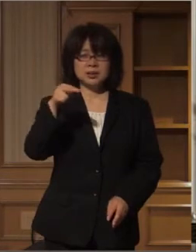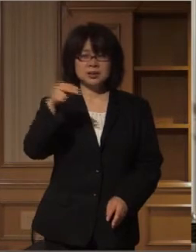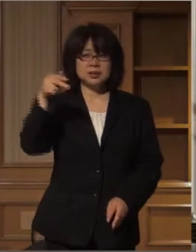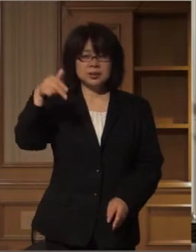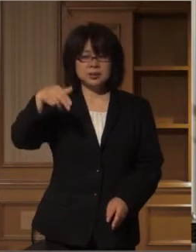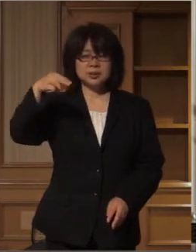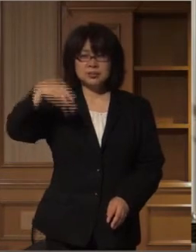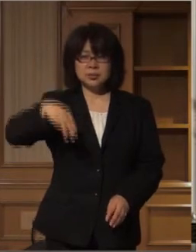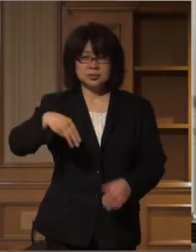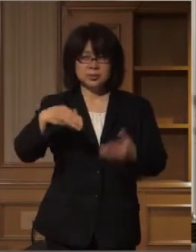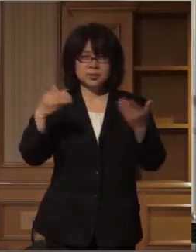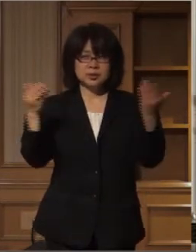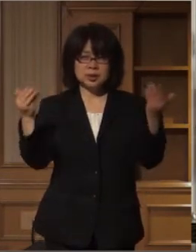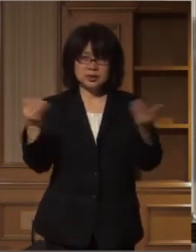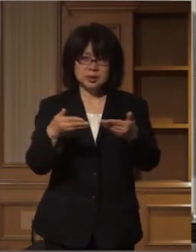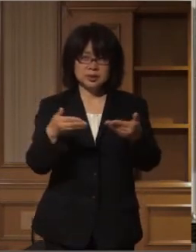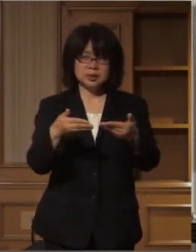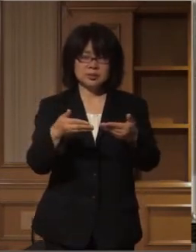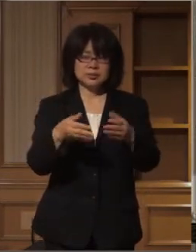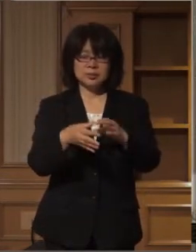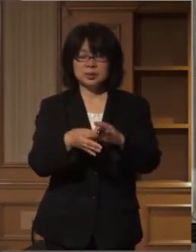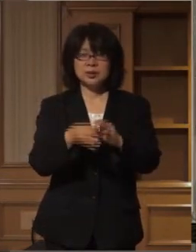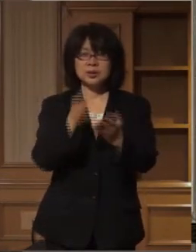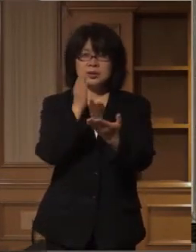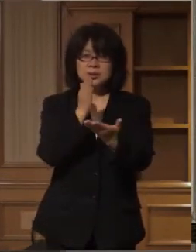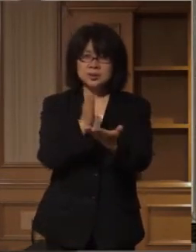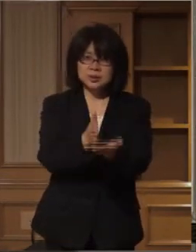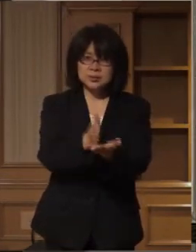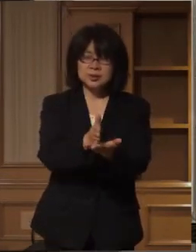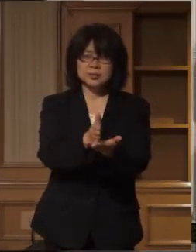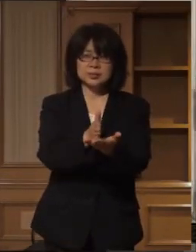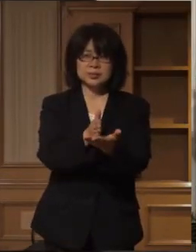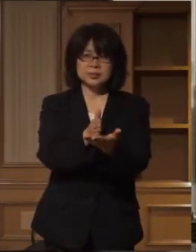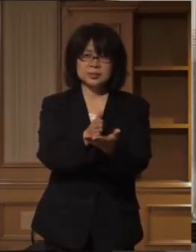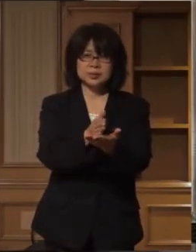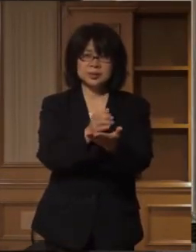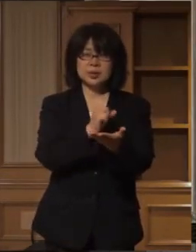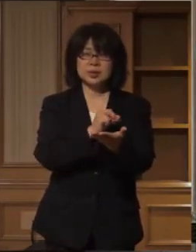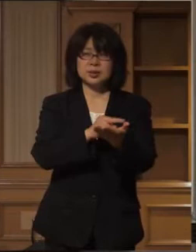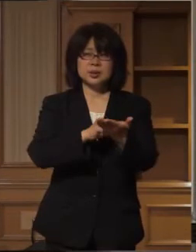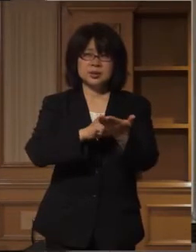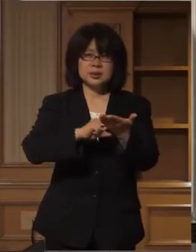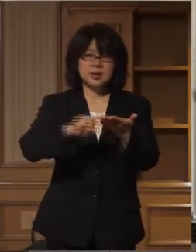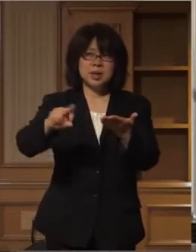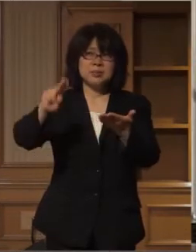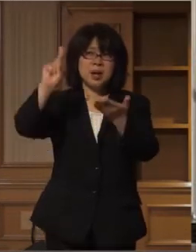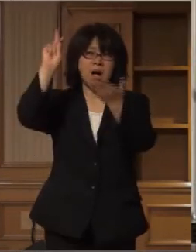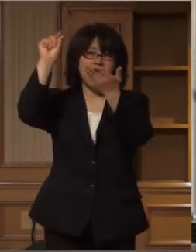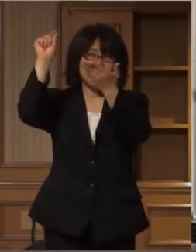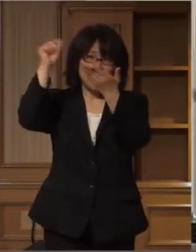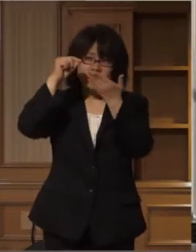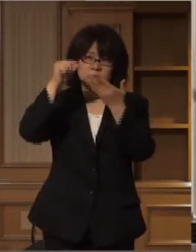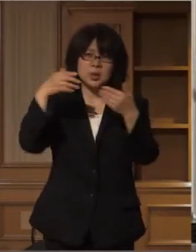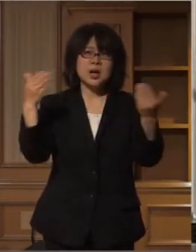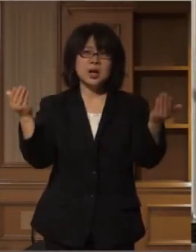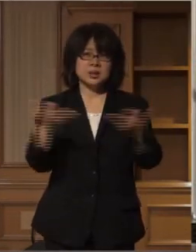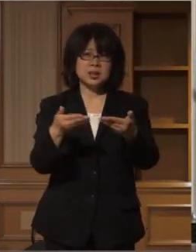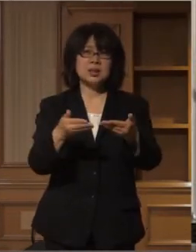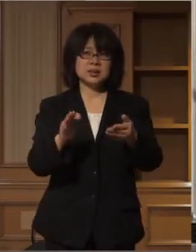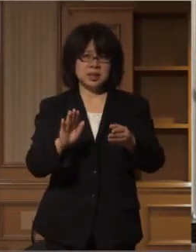賜物の働きなんだ、あ、これを持っとかないとダメですね。賜物の働きなんですけれ